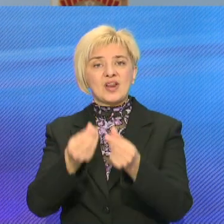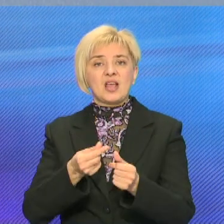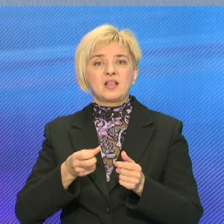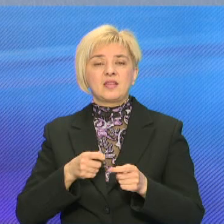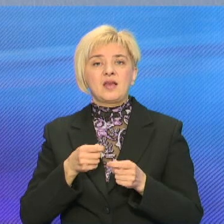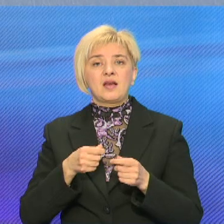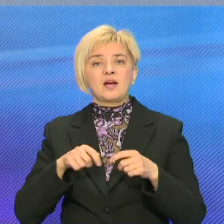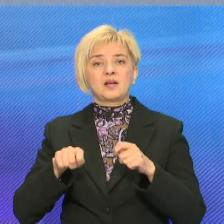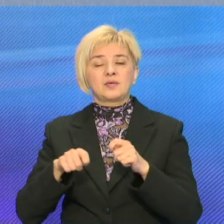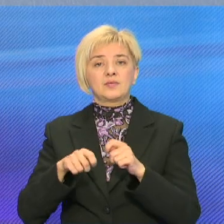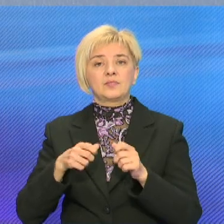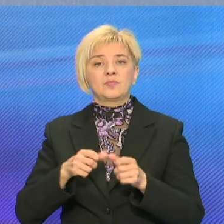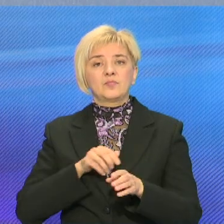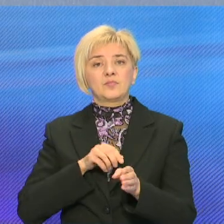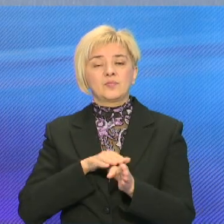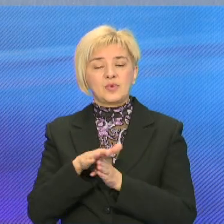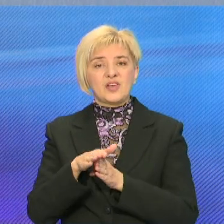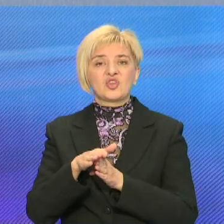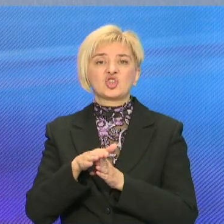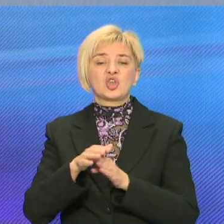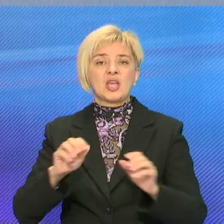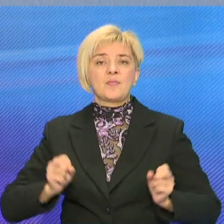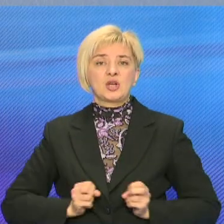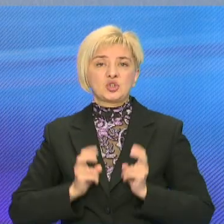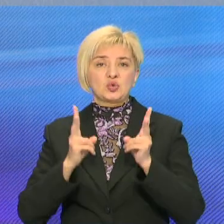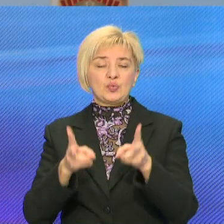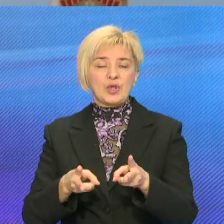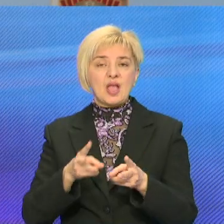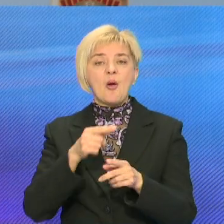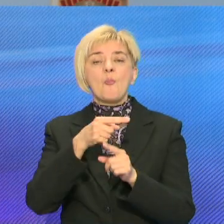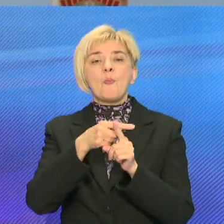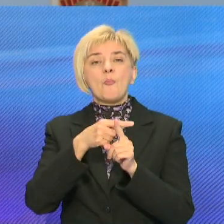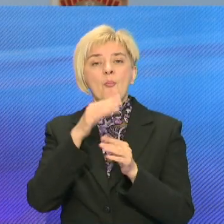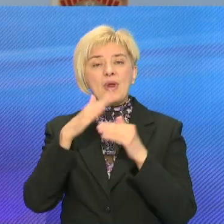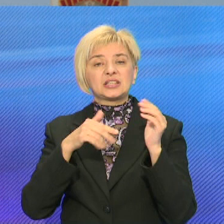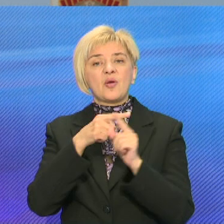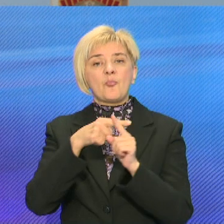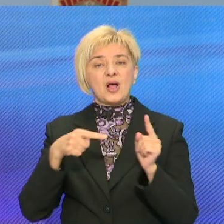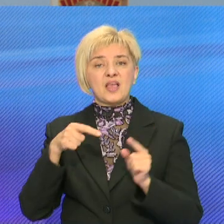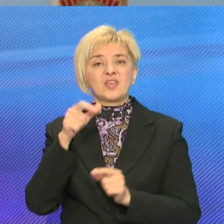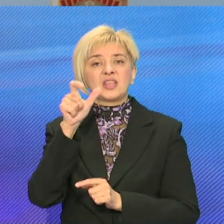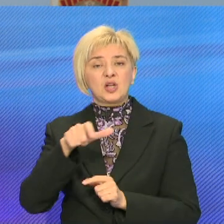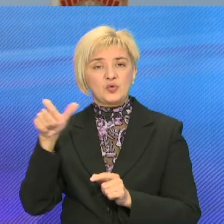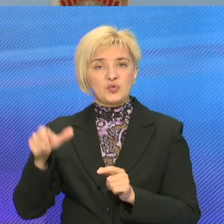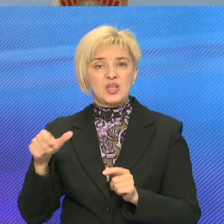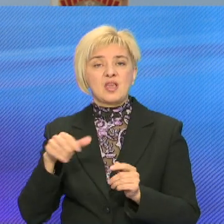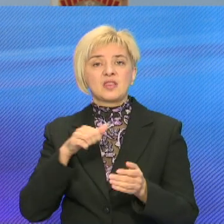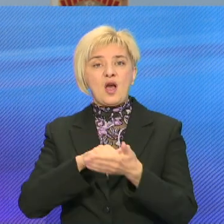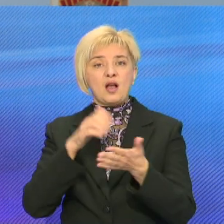преступлений. Практически половина лиц, состоящих под диспансерным наблюдением, синдромом зависимости от